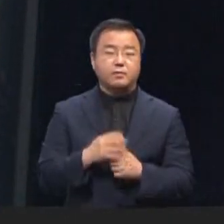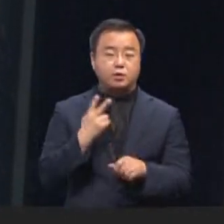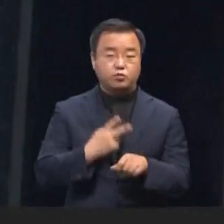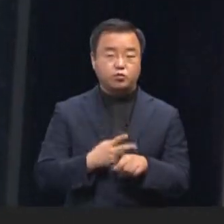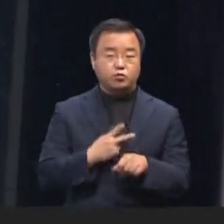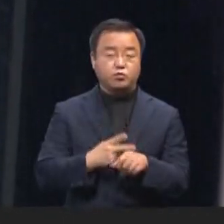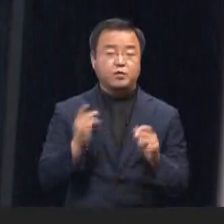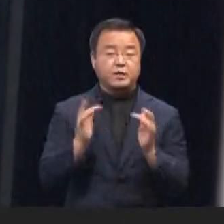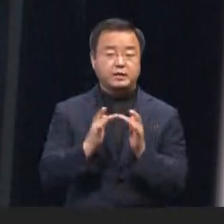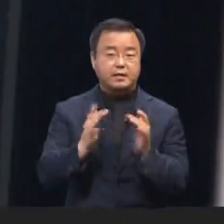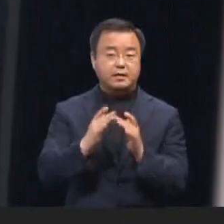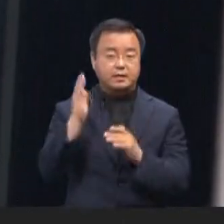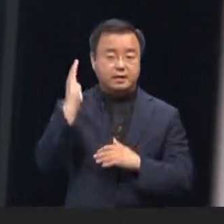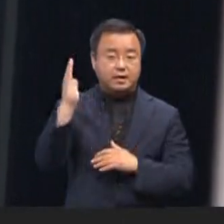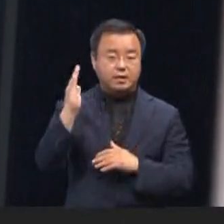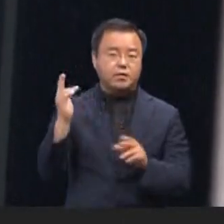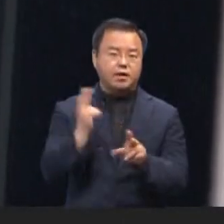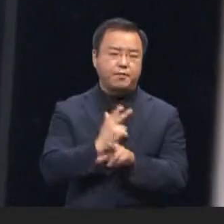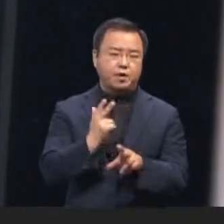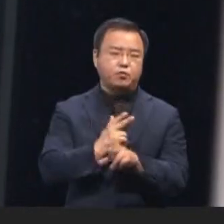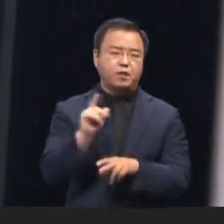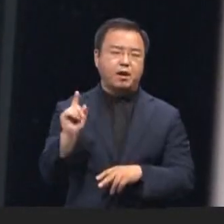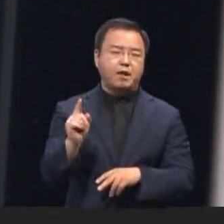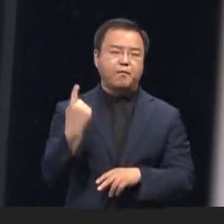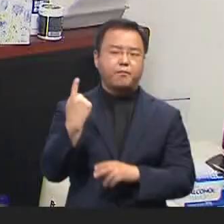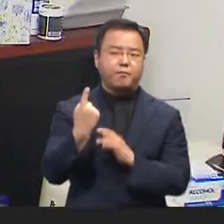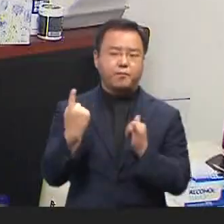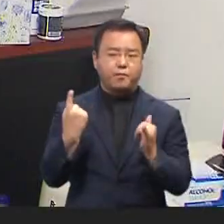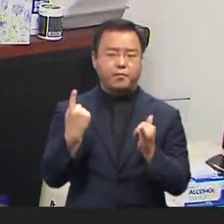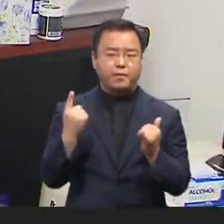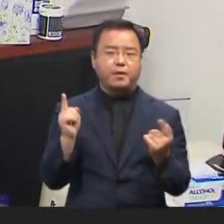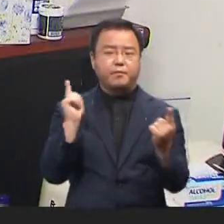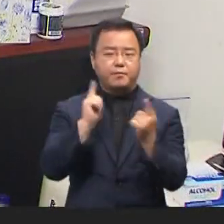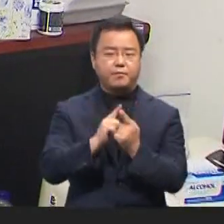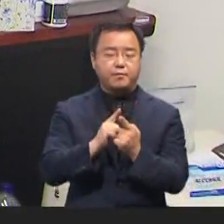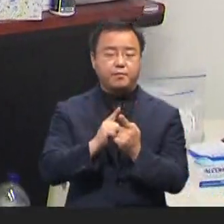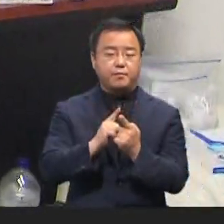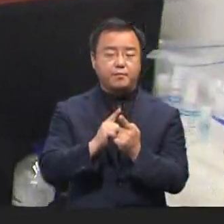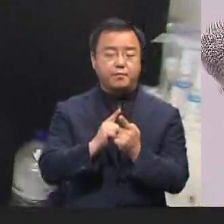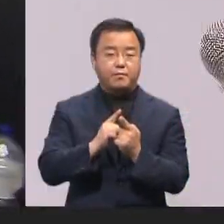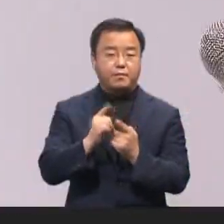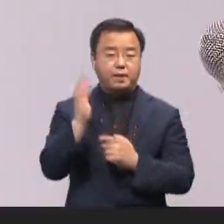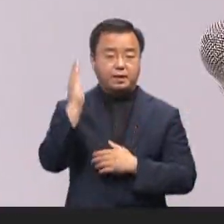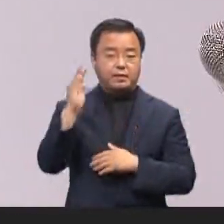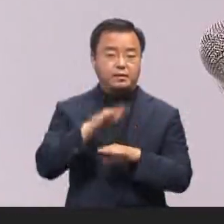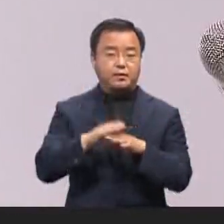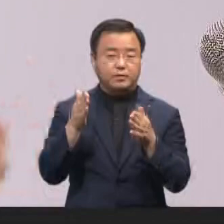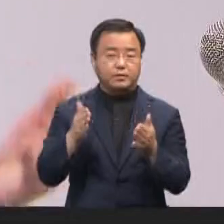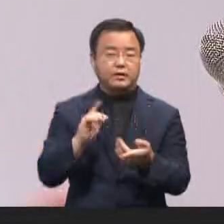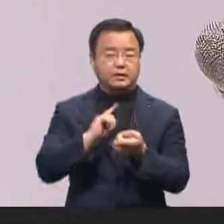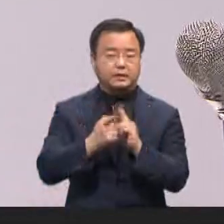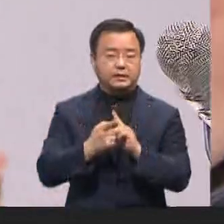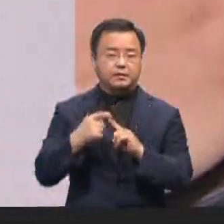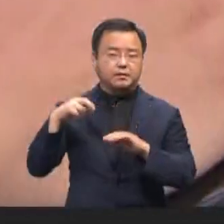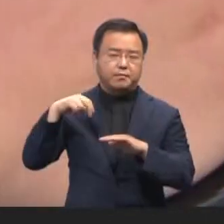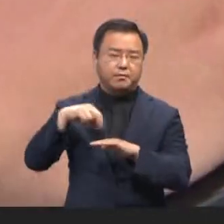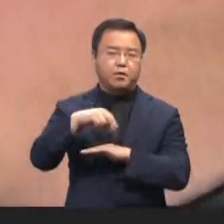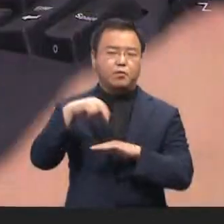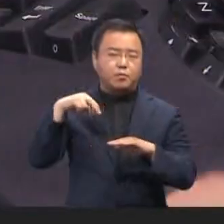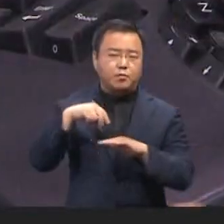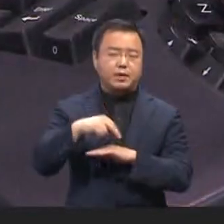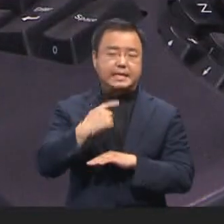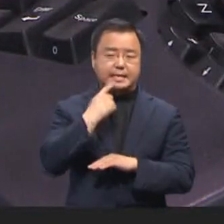교수는 온라인 강의로 매주 100명의 학생을 만납니다. 연단 대신 트레드밀에 올라 입으로는 강의를,